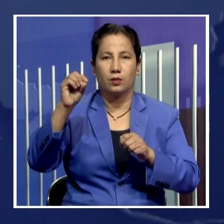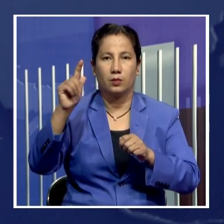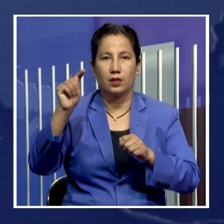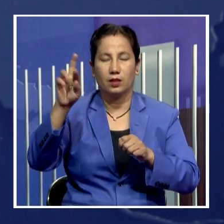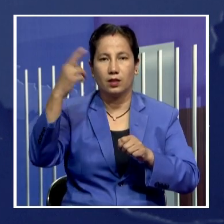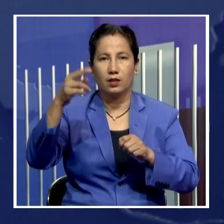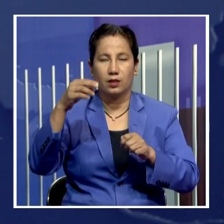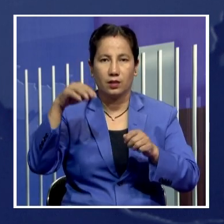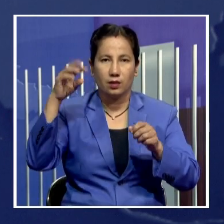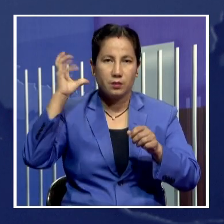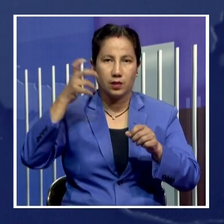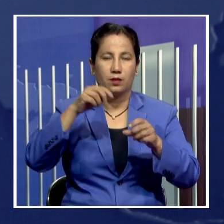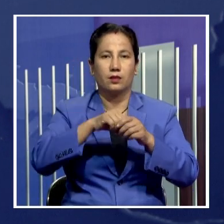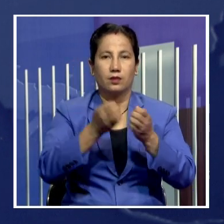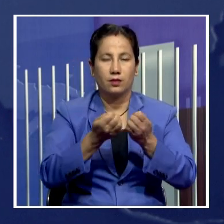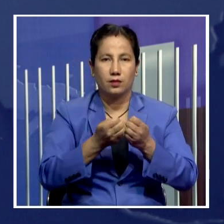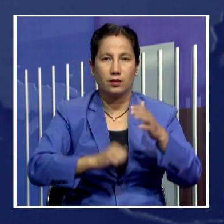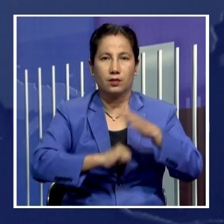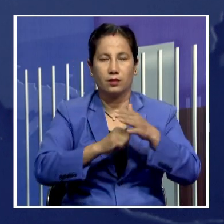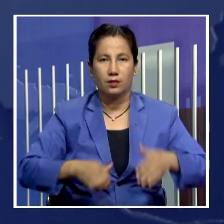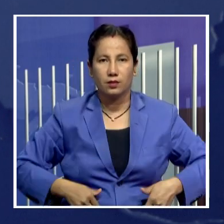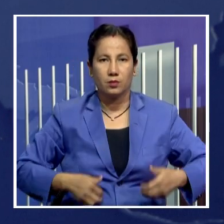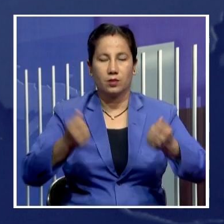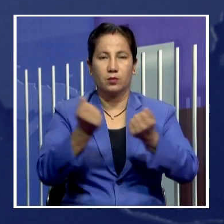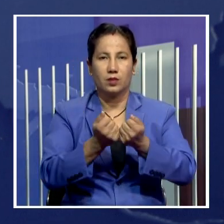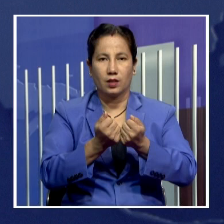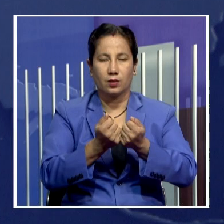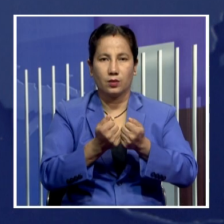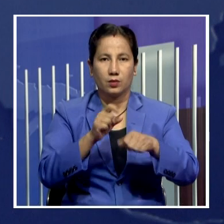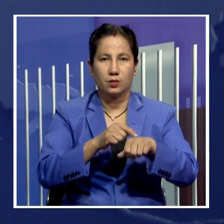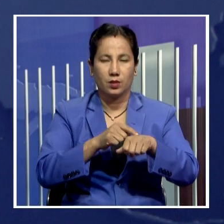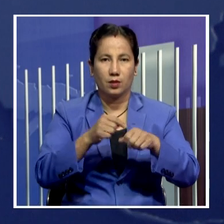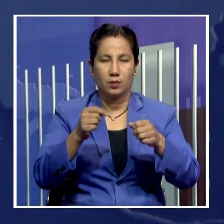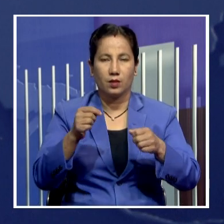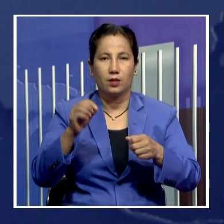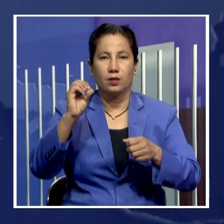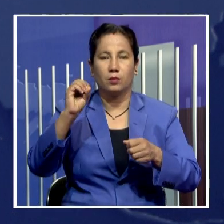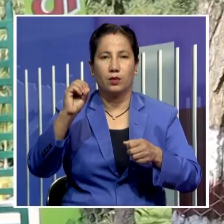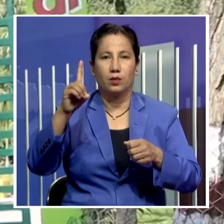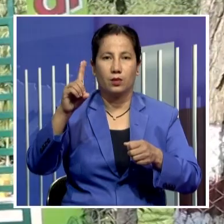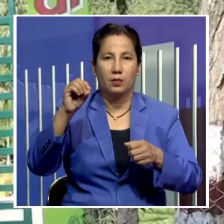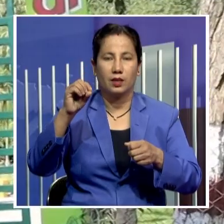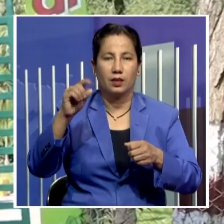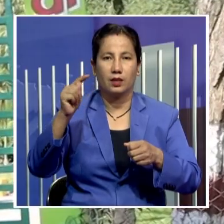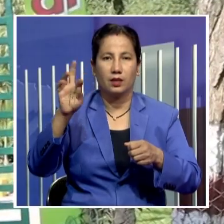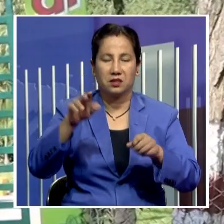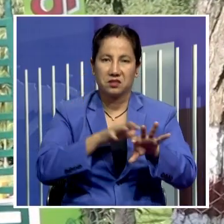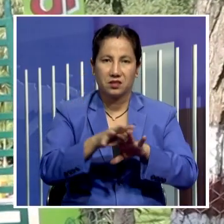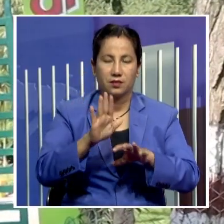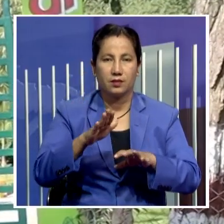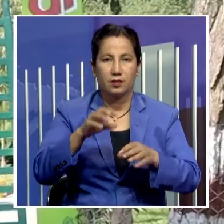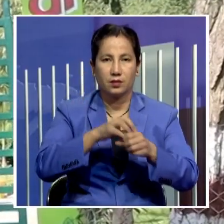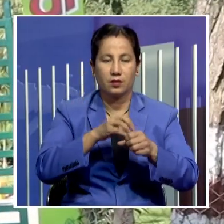आन्तरिक पर्यटकहरू पुग्न थालेका छन्। चाडपर्व र बिदाका समयमा पार्क भरिभरा हुने गरेको छ। नगरपालिका वडा नम्बर